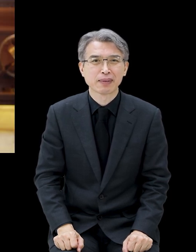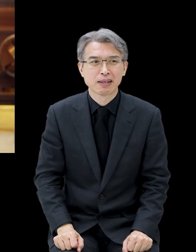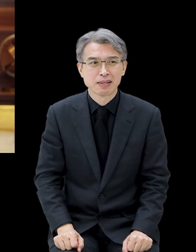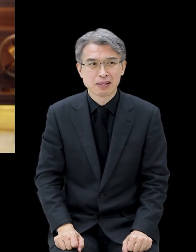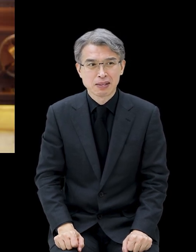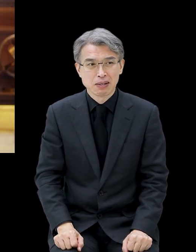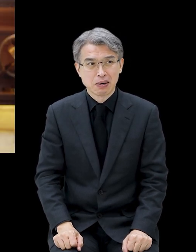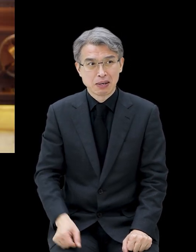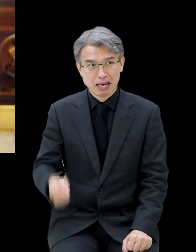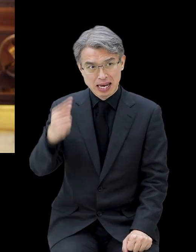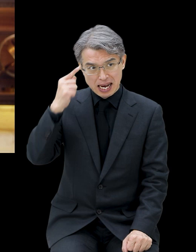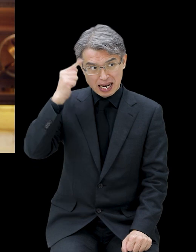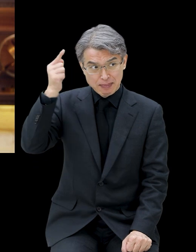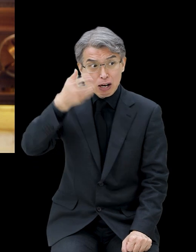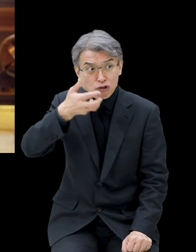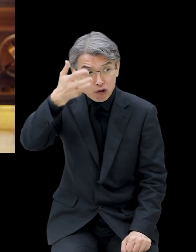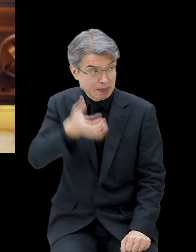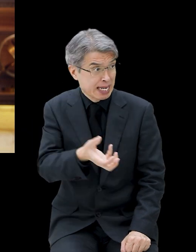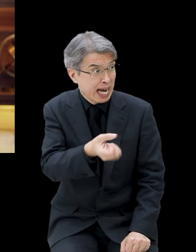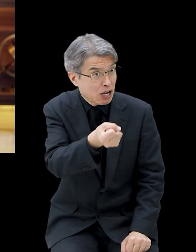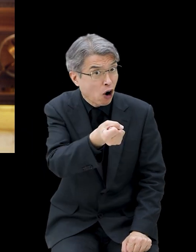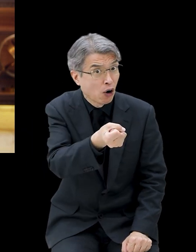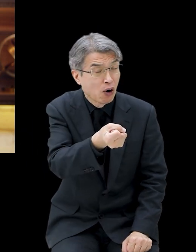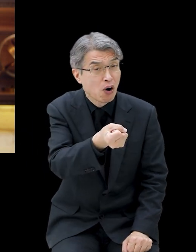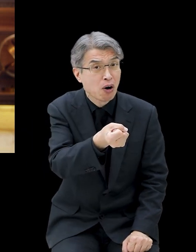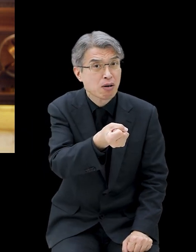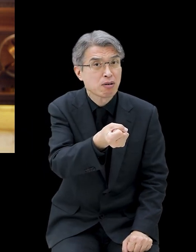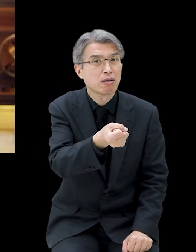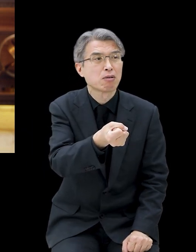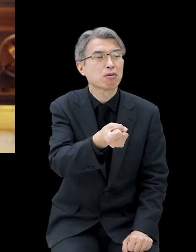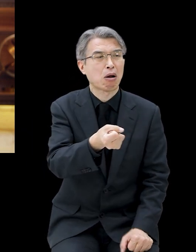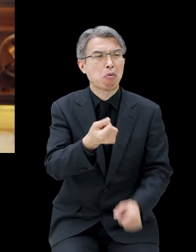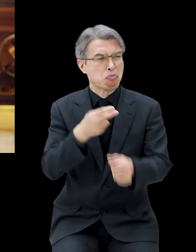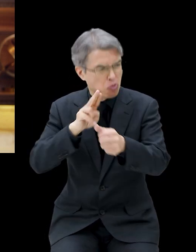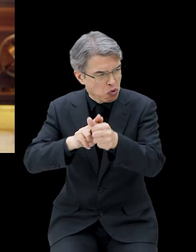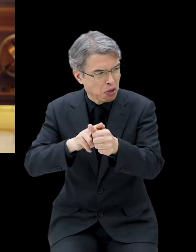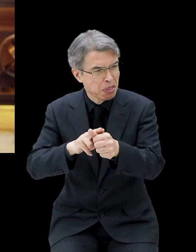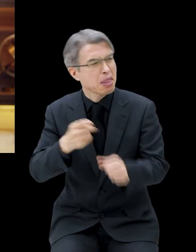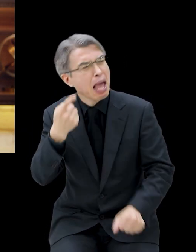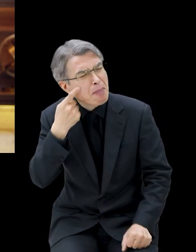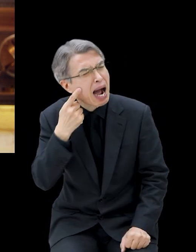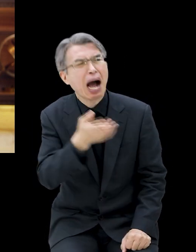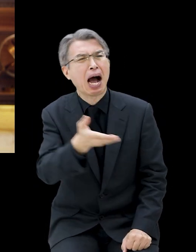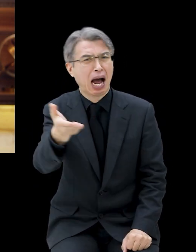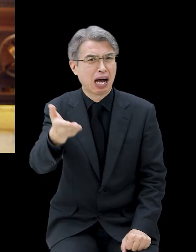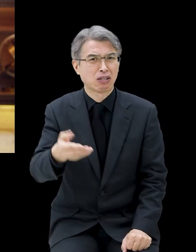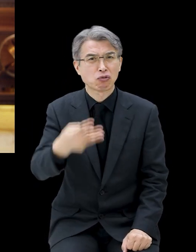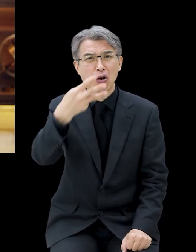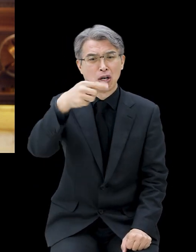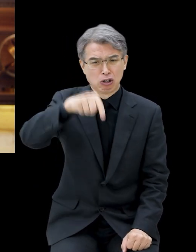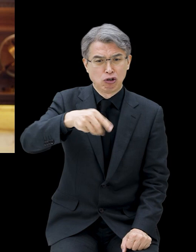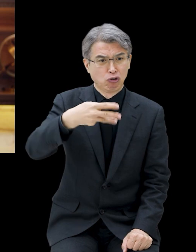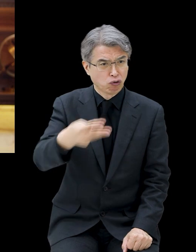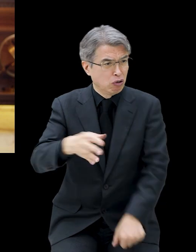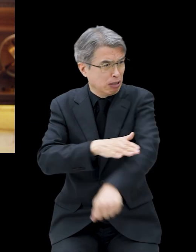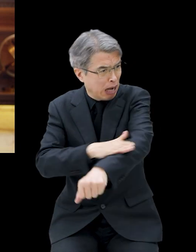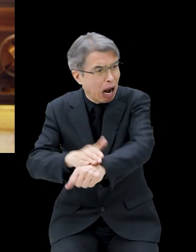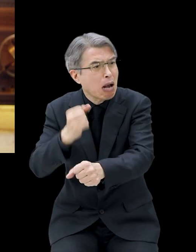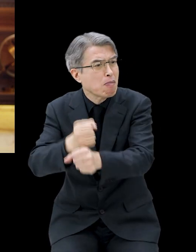혹시 개발자의 꿈을 가지고 계시면 과감히 도전을 해보십시오. 요즘에는 툴들도 잘 나와